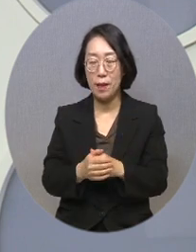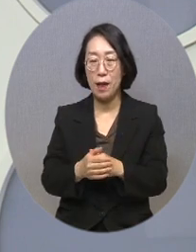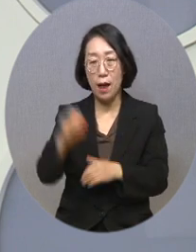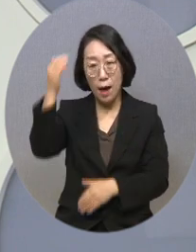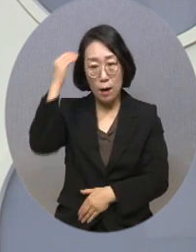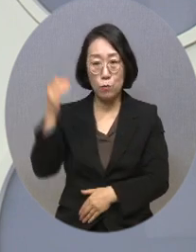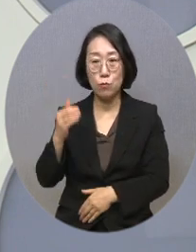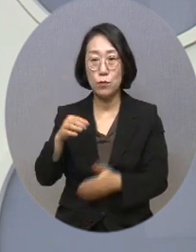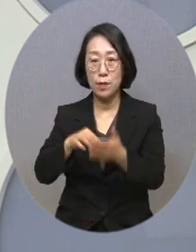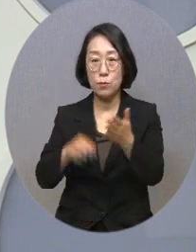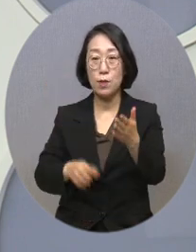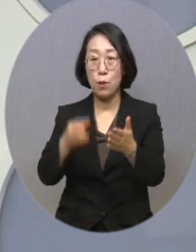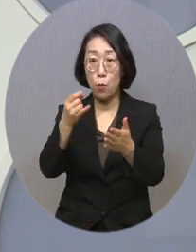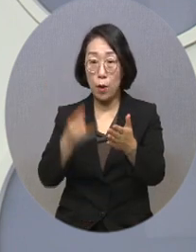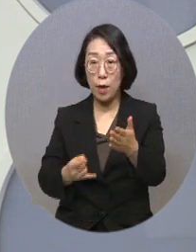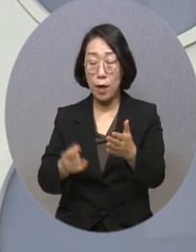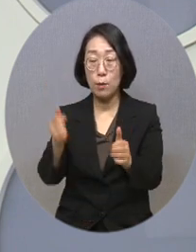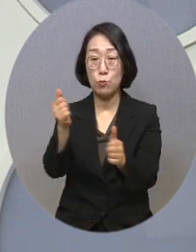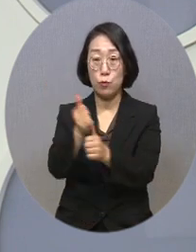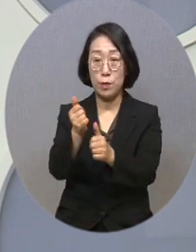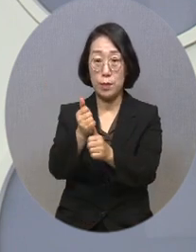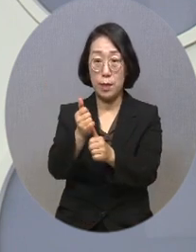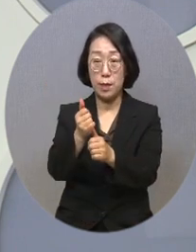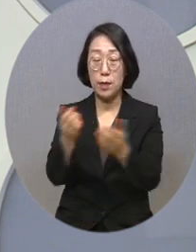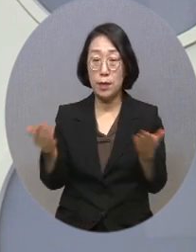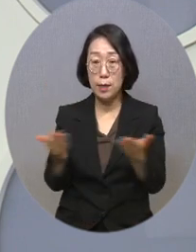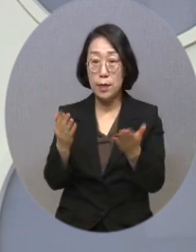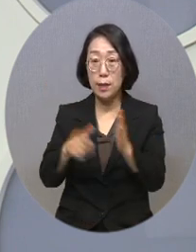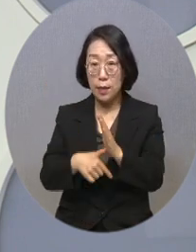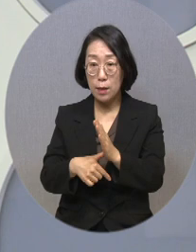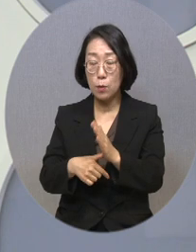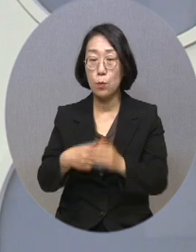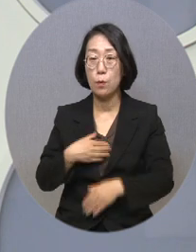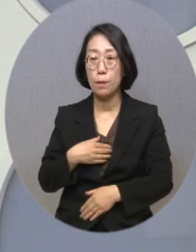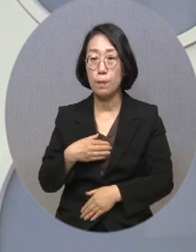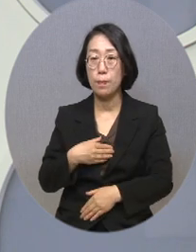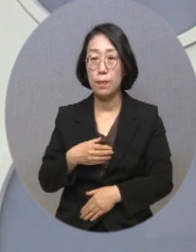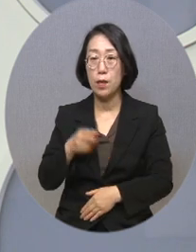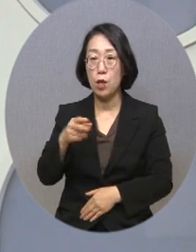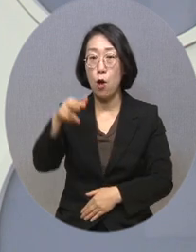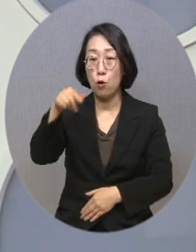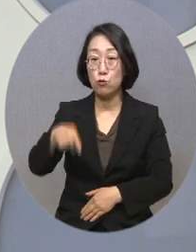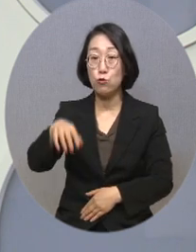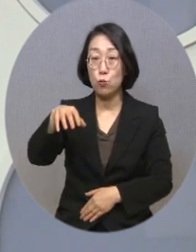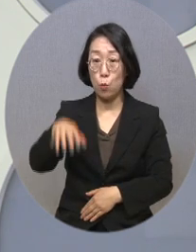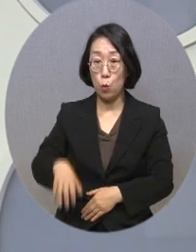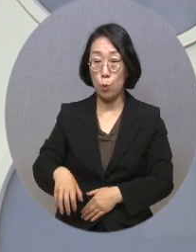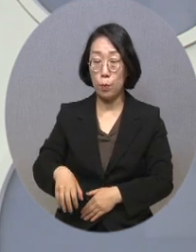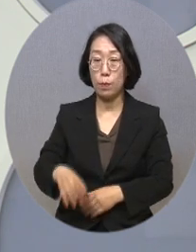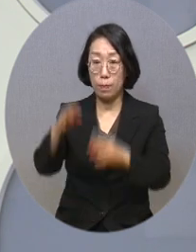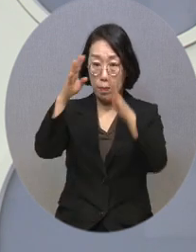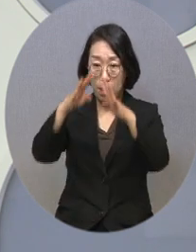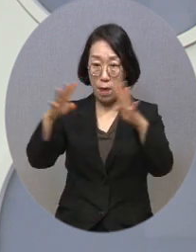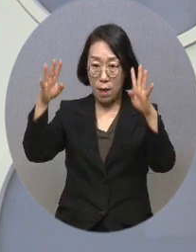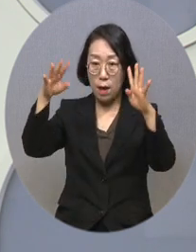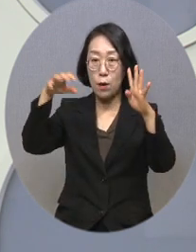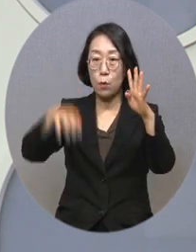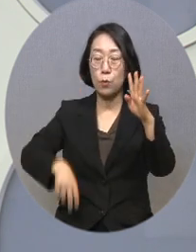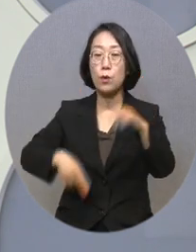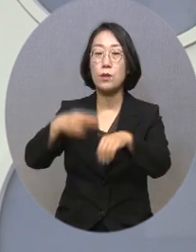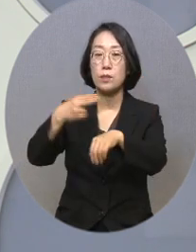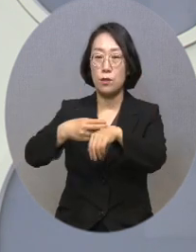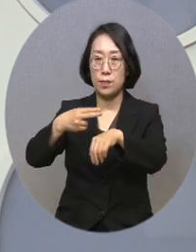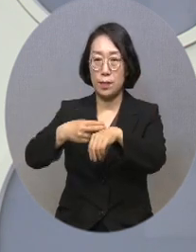한국세무사회에 이제 이렇게 하면서도 또 세무사로서 고향인 여주에서 여주대학교 이제